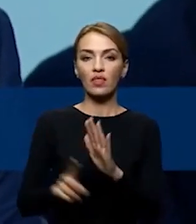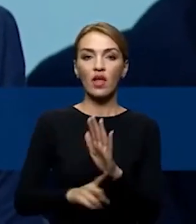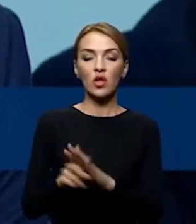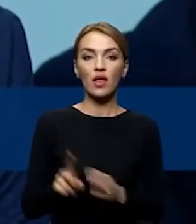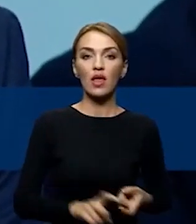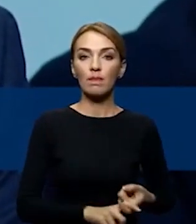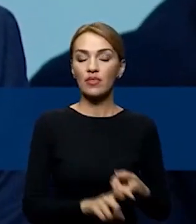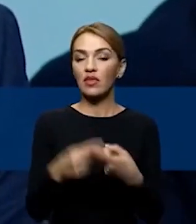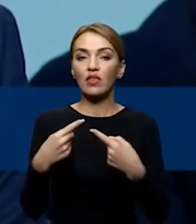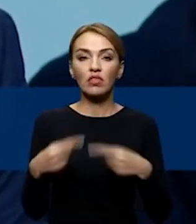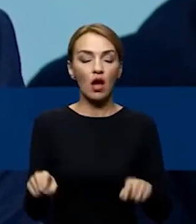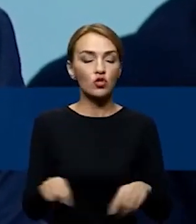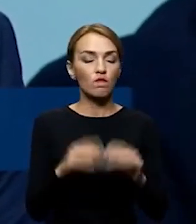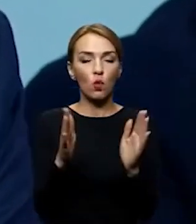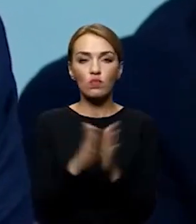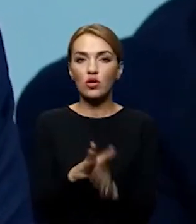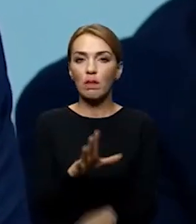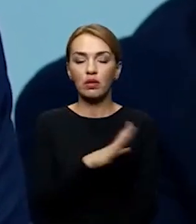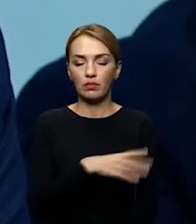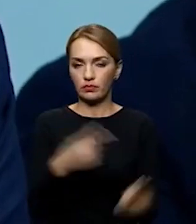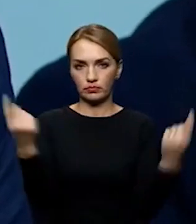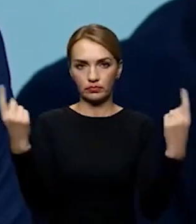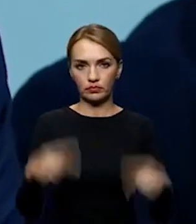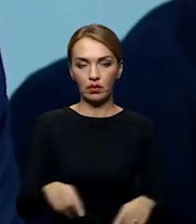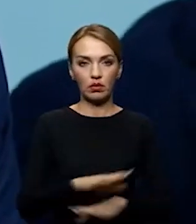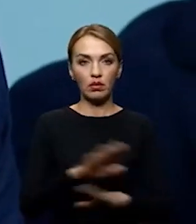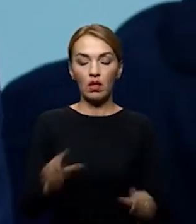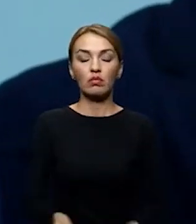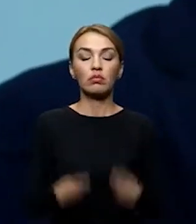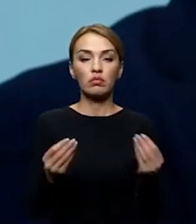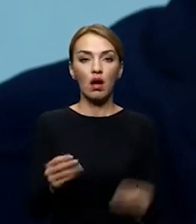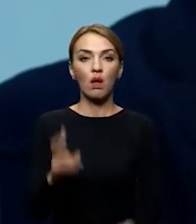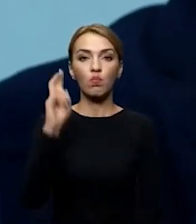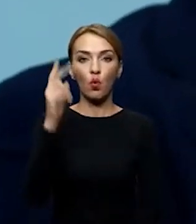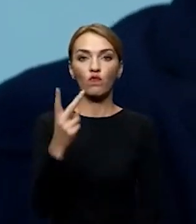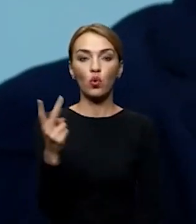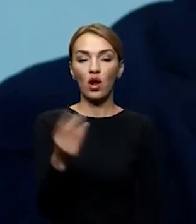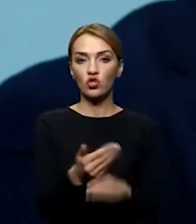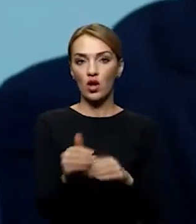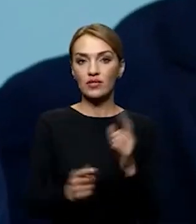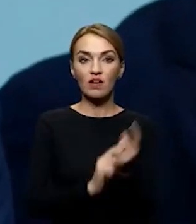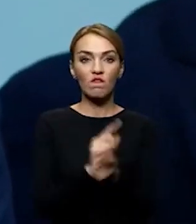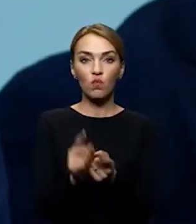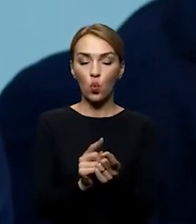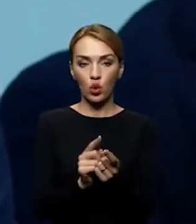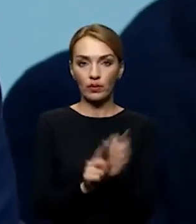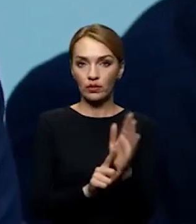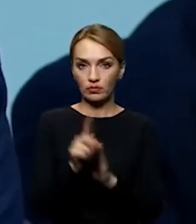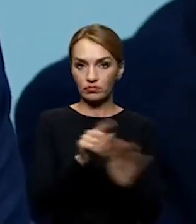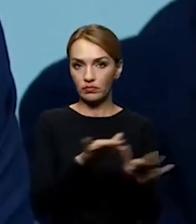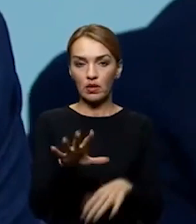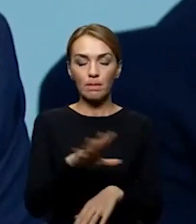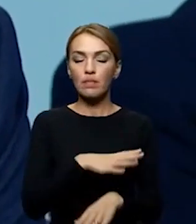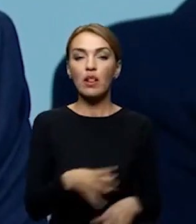Ми взагалі були б не готові. Не дай Бог, от ця друга частина реформи вступила в дійство. Це було б взагалі для